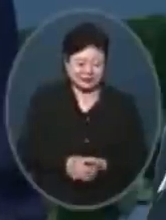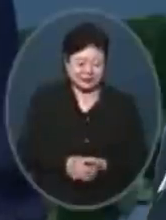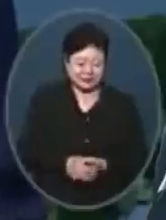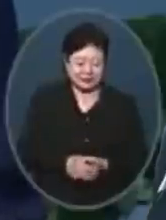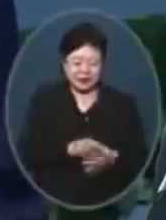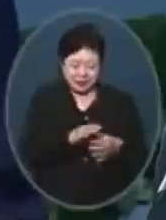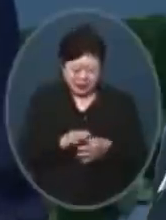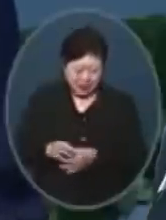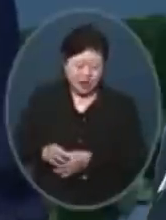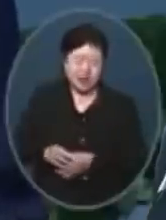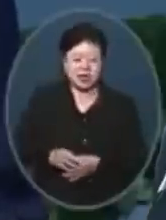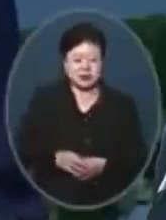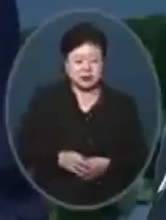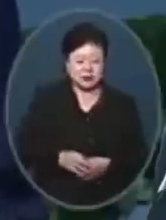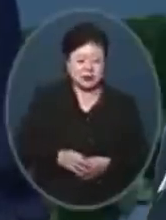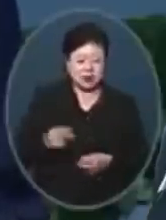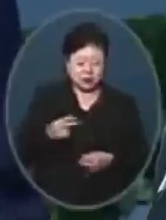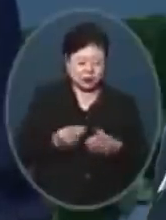끊임없이